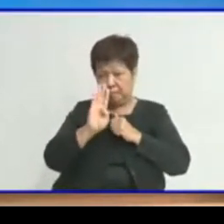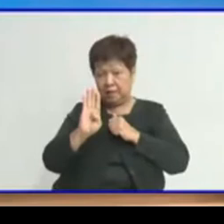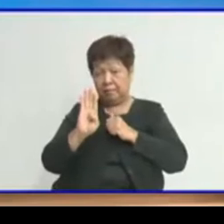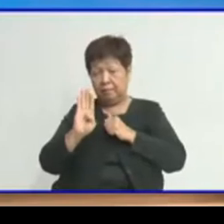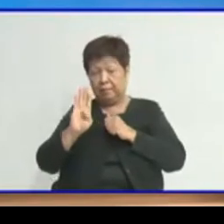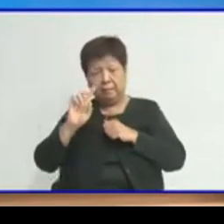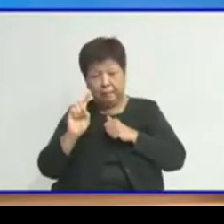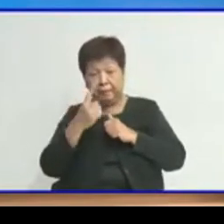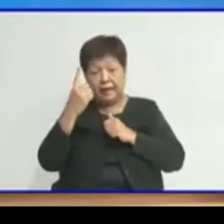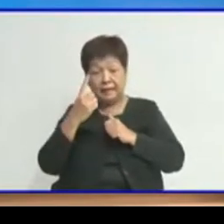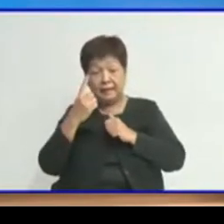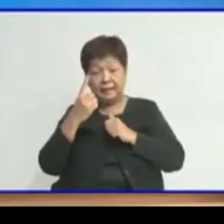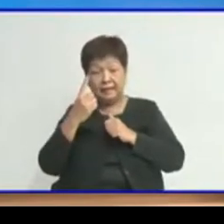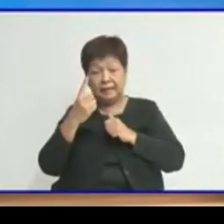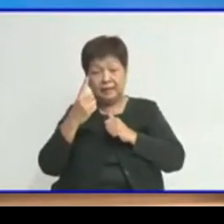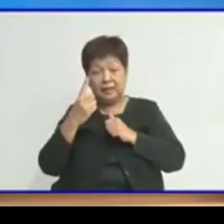ว่าเป็นผู้ได้รับการคุ้มครอง